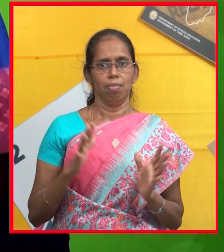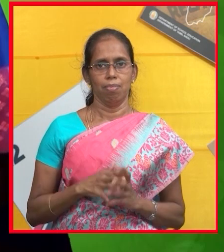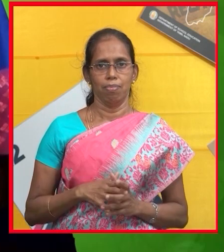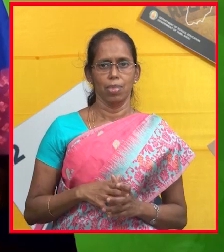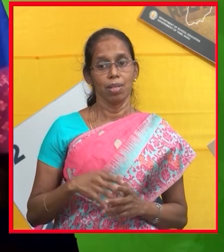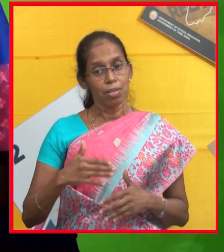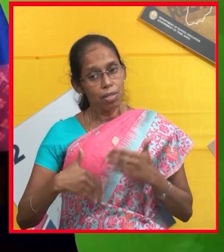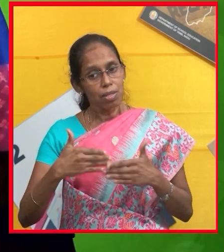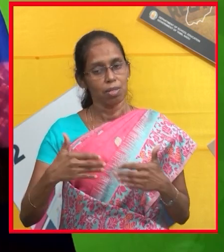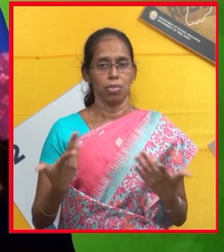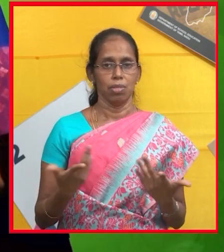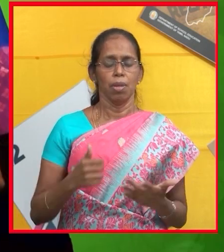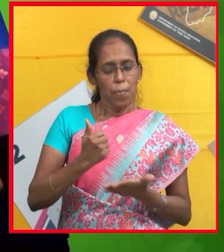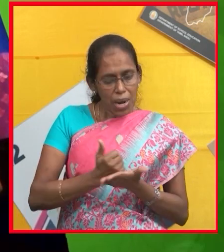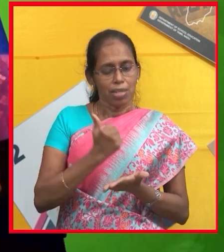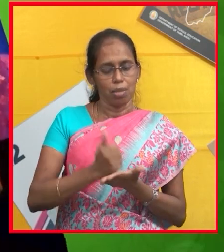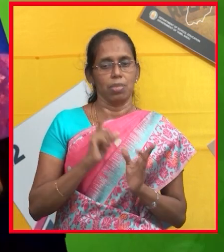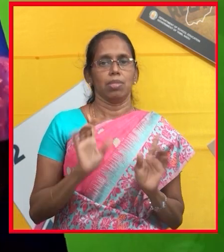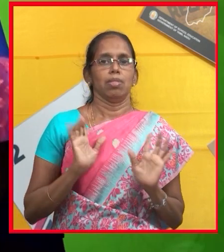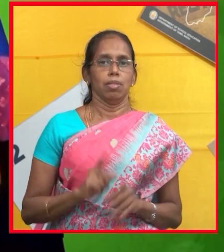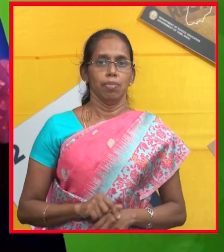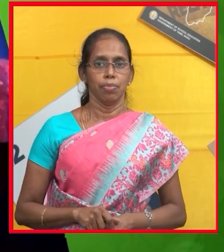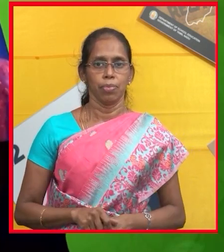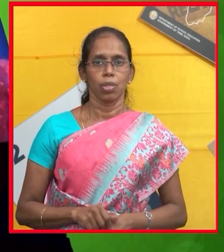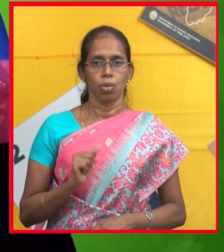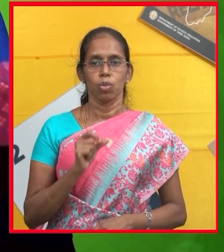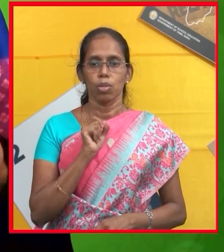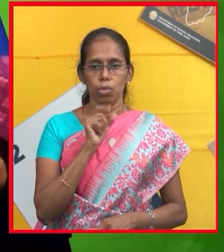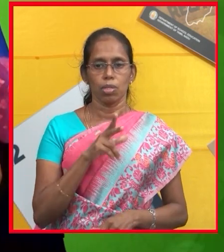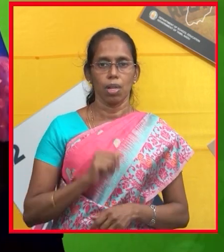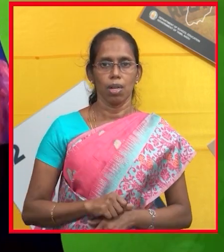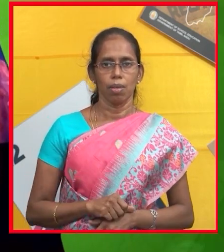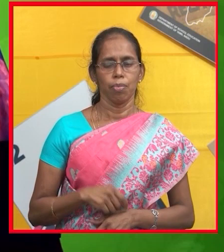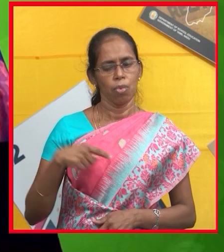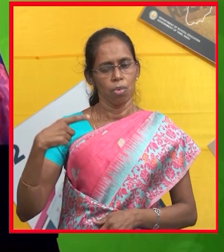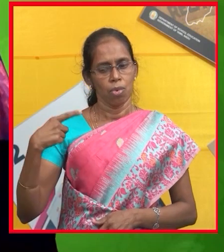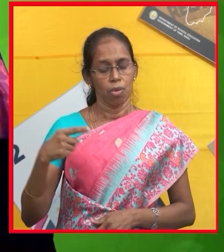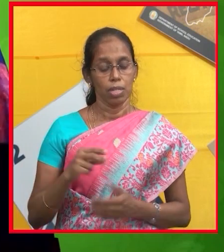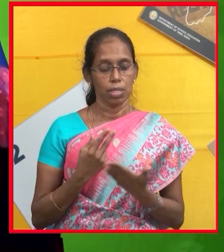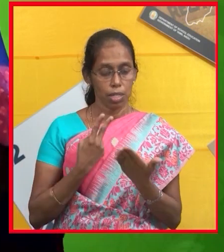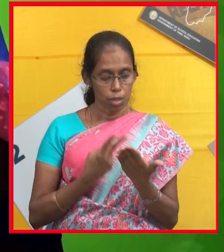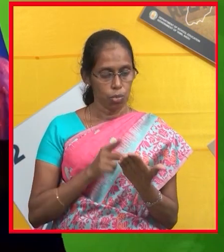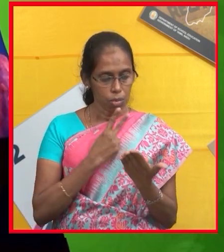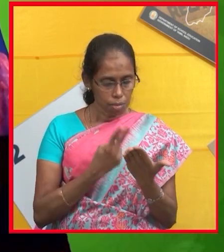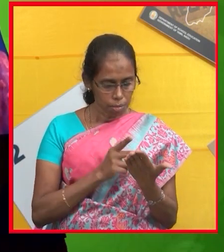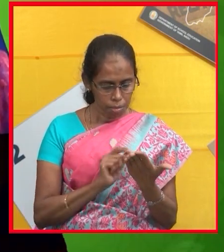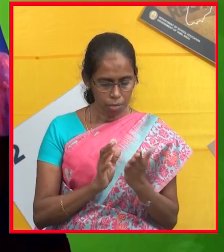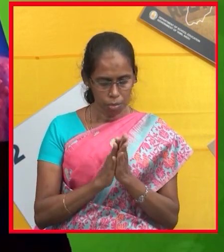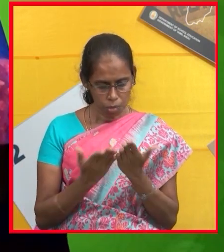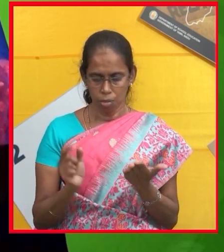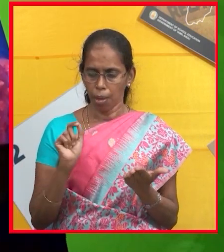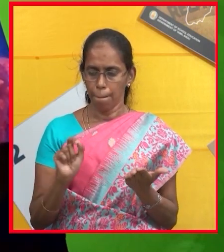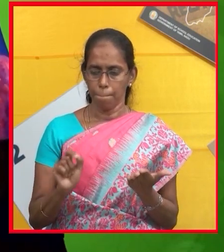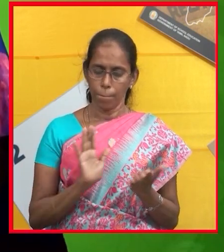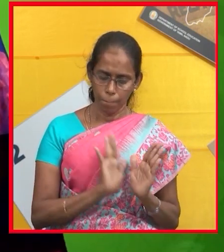நம்மளால் ரீப்ரொடியூஸ் பண்ண முடியாது. அதனால் இப்போ நான் என்ன சொல்ல விரும்புகிறேன் அப்படின்னா, எப்பொழுதும் போல் நீங்கள் டெக்ஸ்ட் புக்கு, பேனா, நோட் புக்